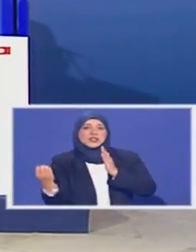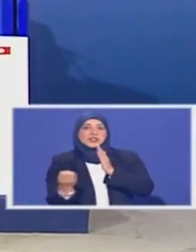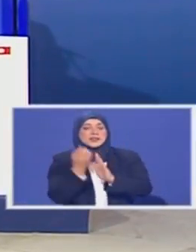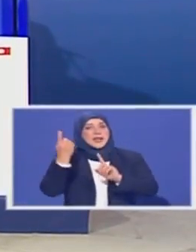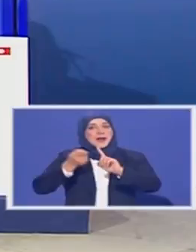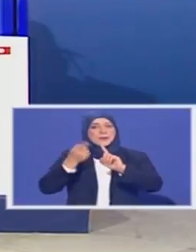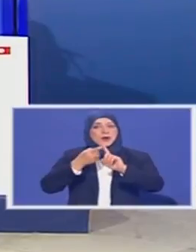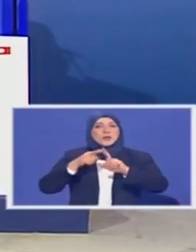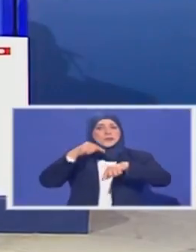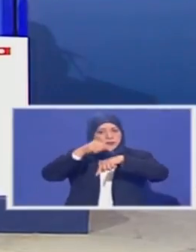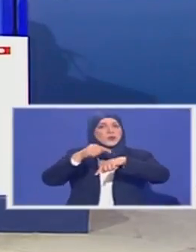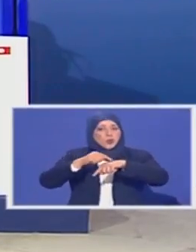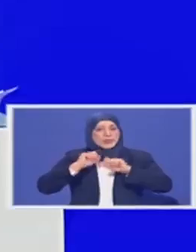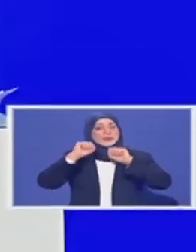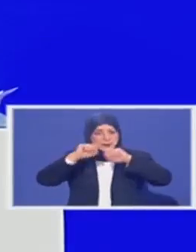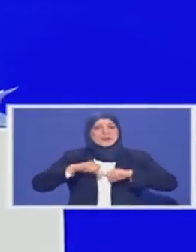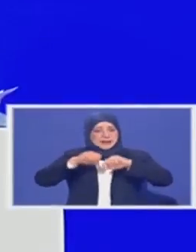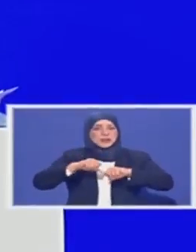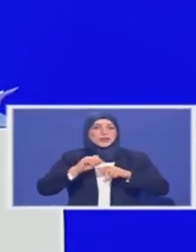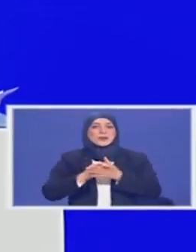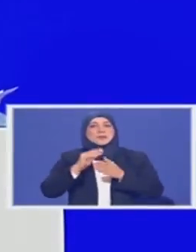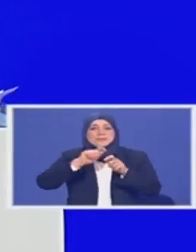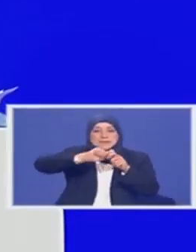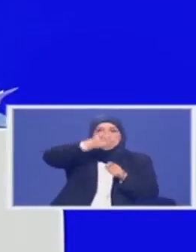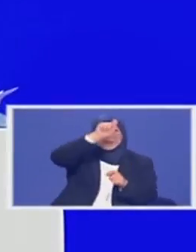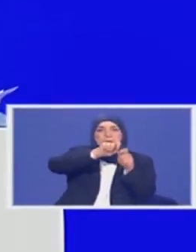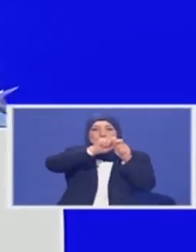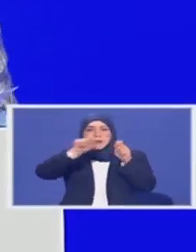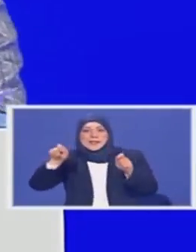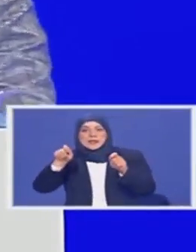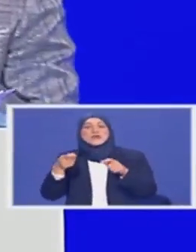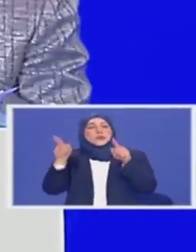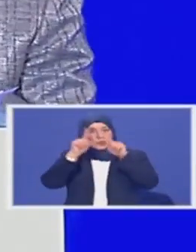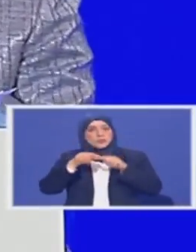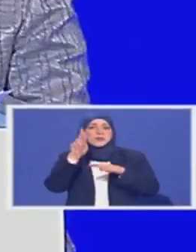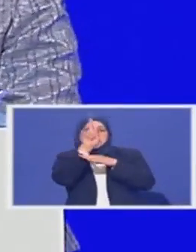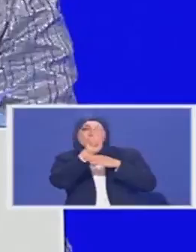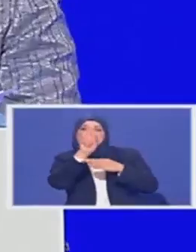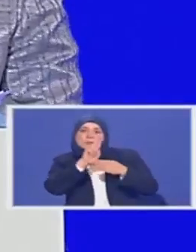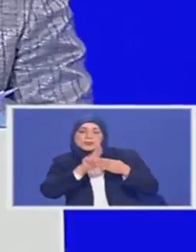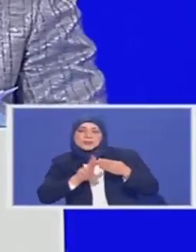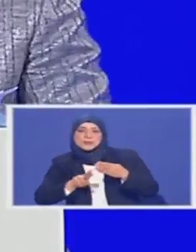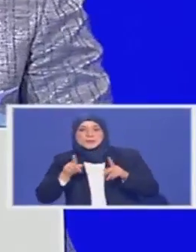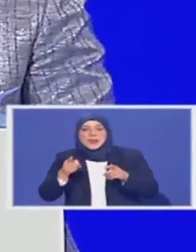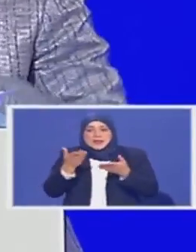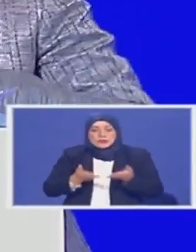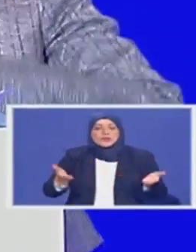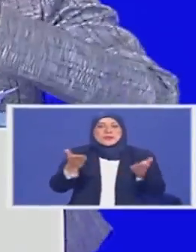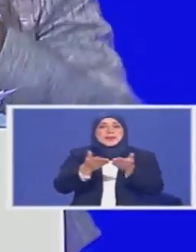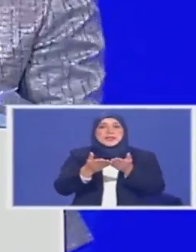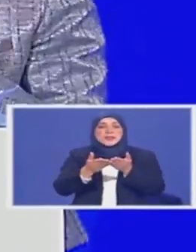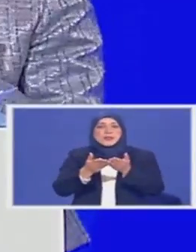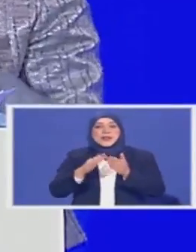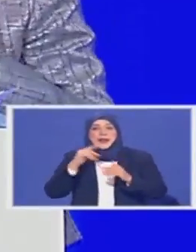وفي كل وقت نجموا يعني نقيموا ونراجعوا المرحلية نحو